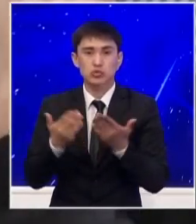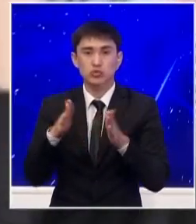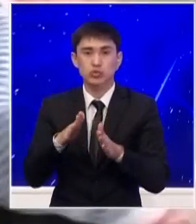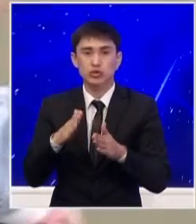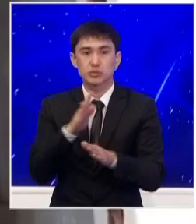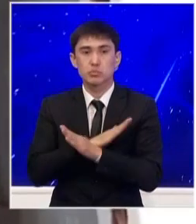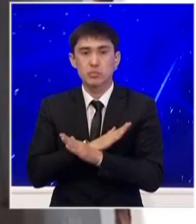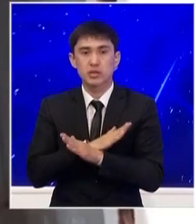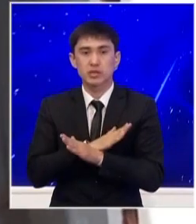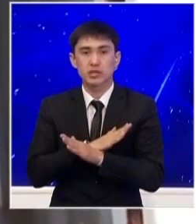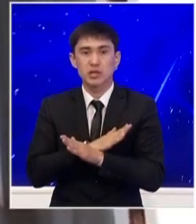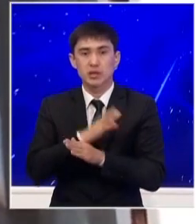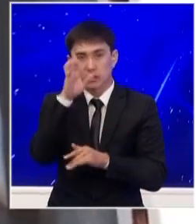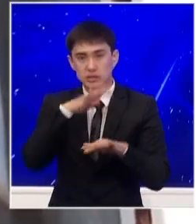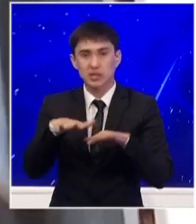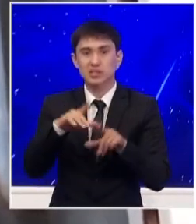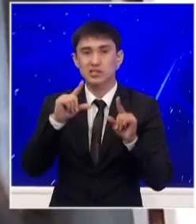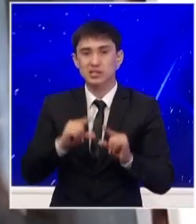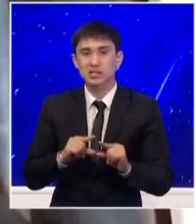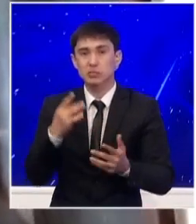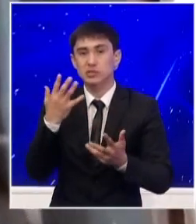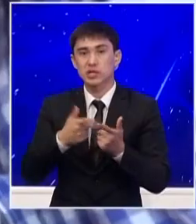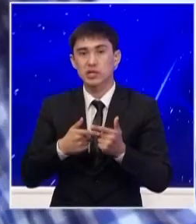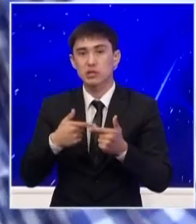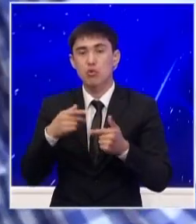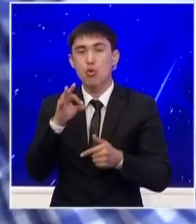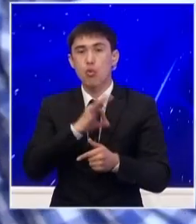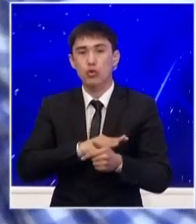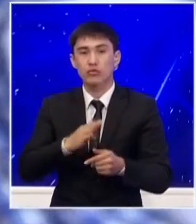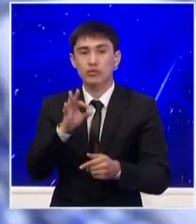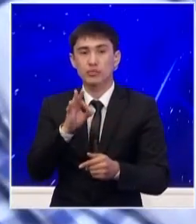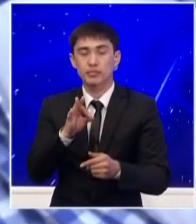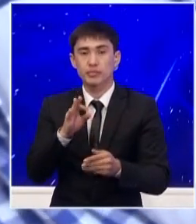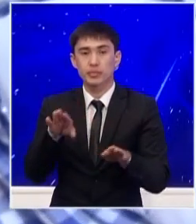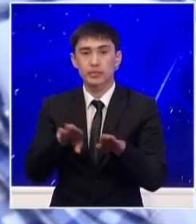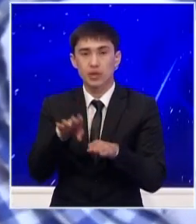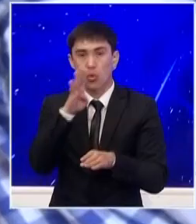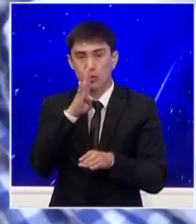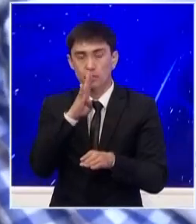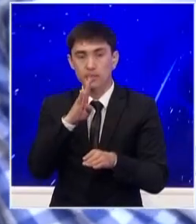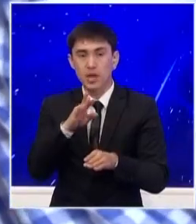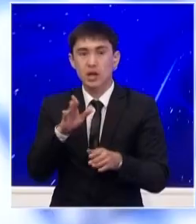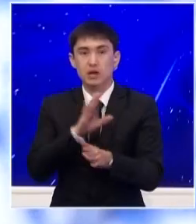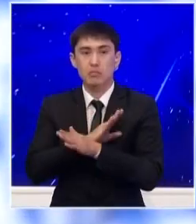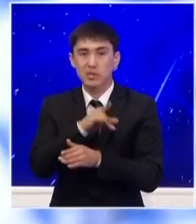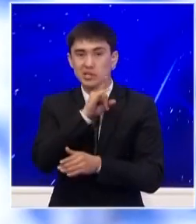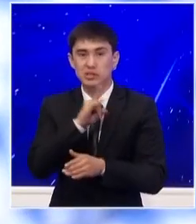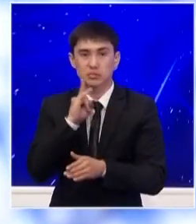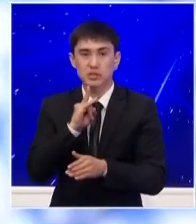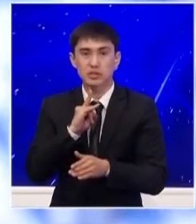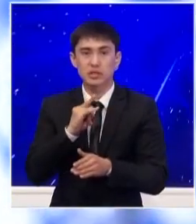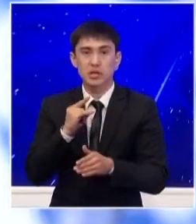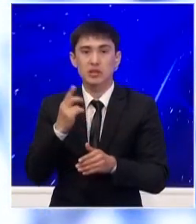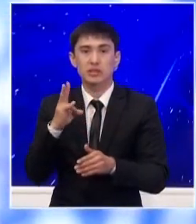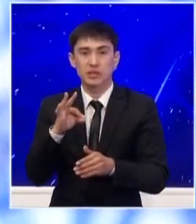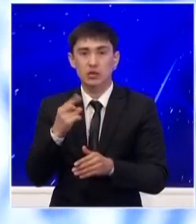смерти приходится на страны с низким или средним уровнем дохода. Коэффициент материнской смертности определяется как число материнских смертей